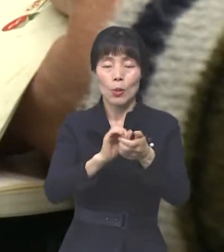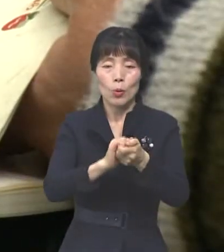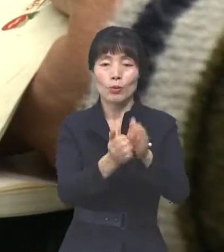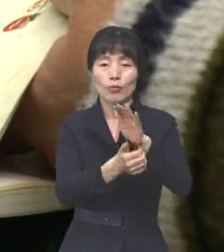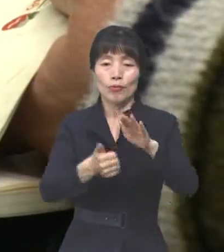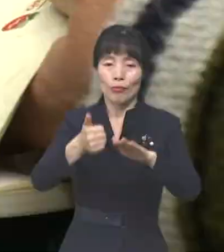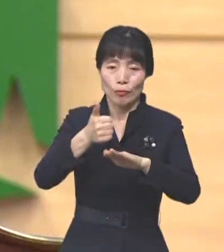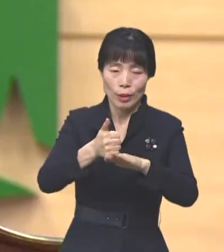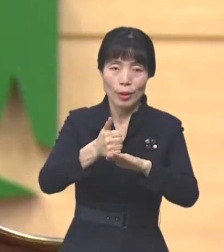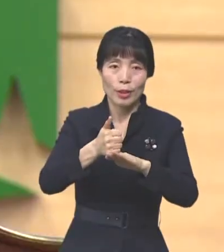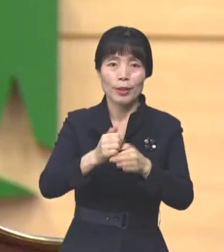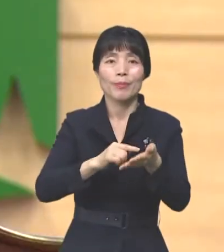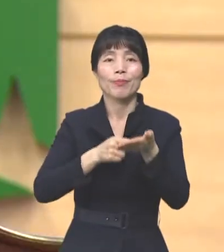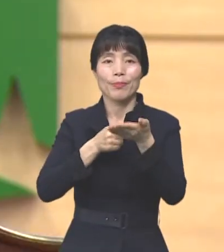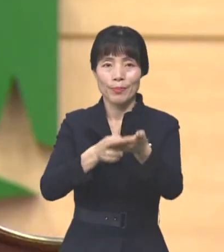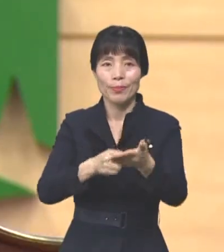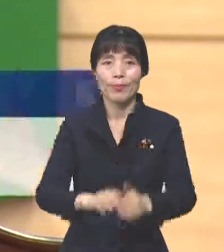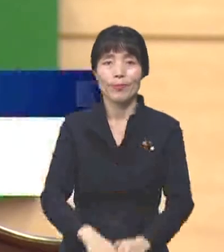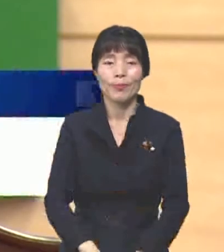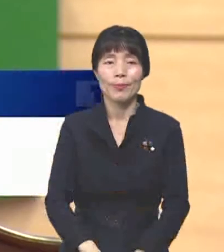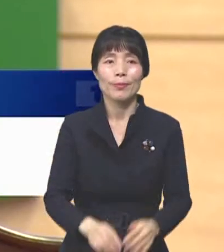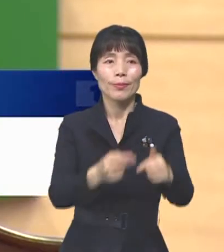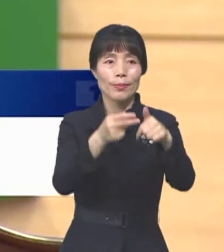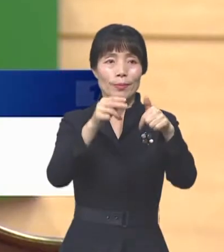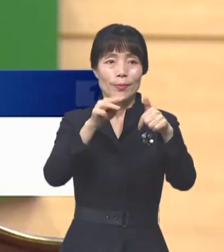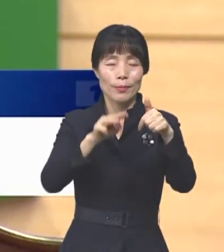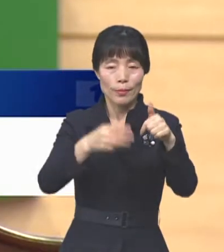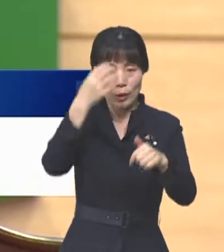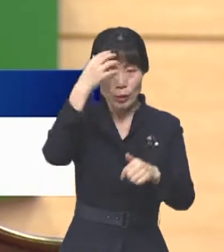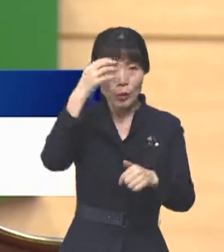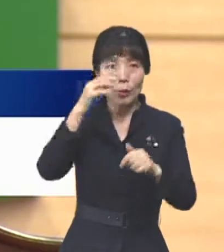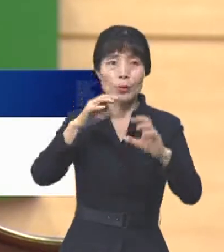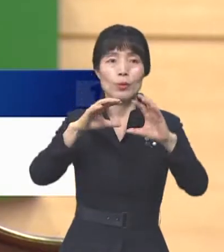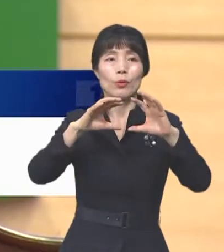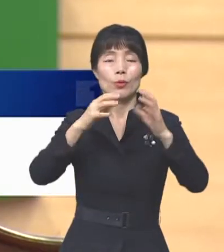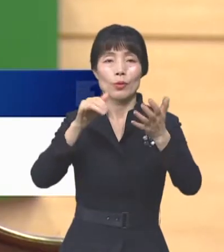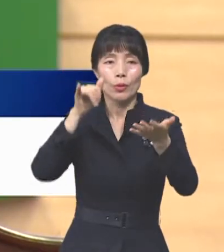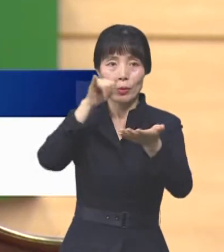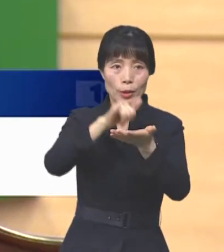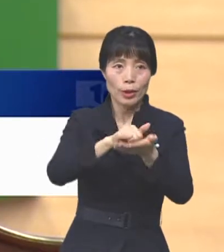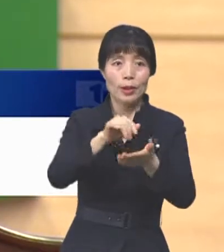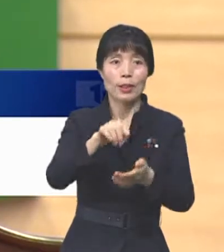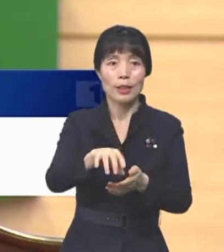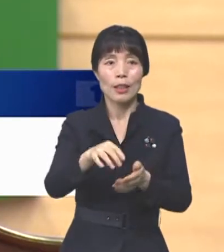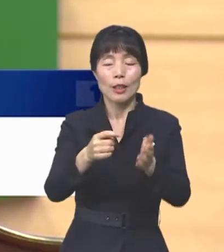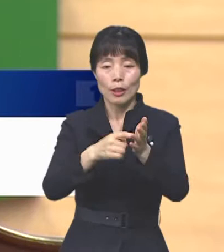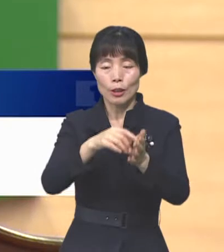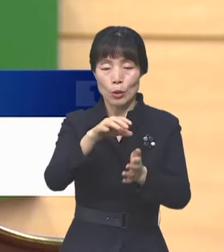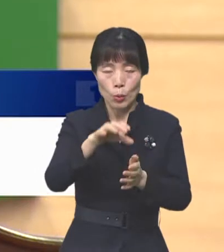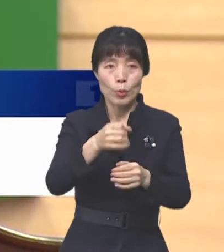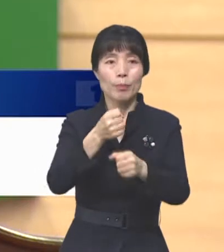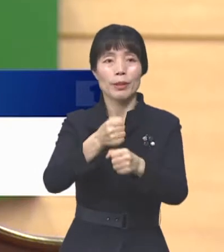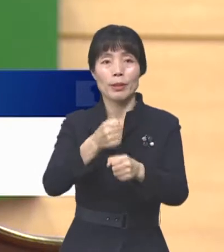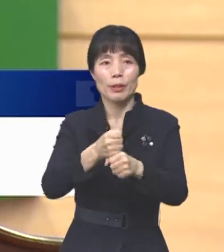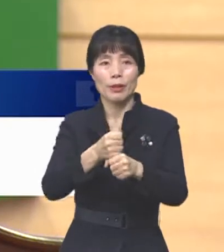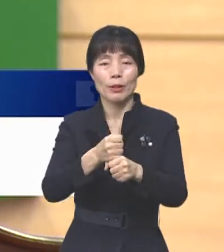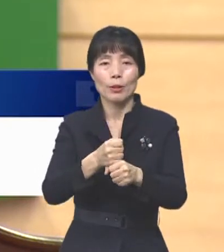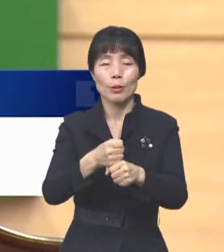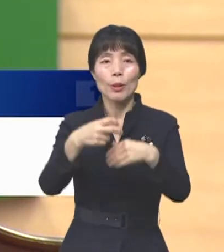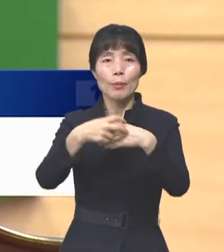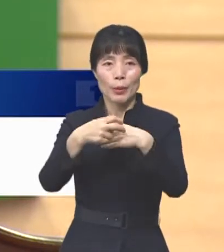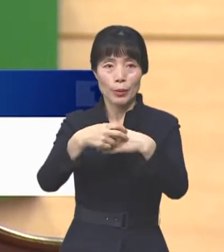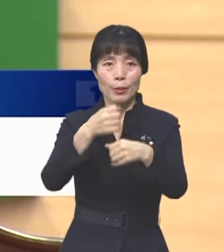내겠다고 설명했습니다. 영종국제도시에는 응급실을 갖춘 종합병원 유치와 학교 신설뿐만 아니라 제3연인교의 조기